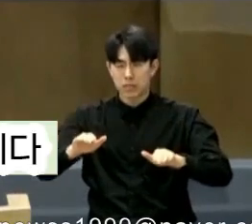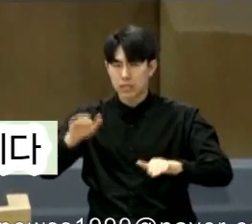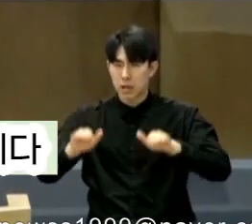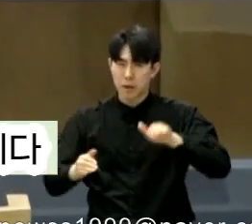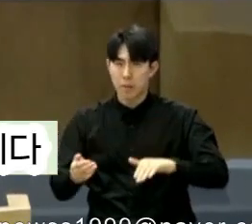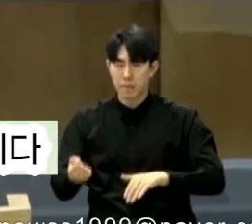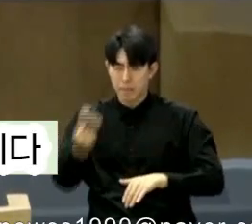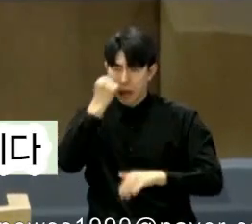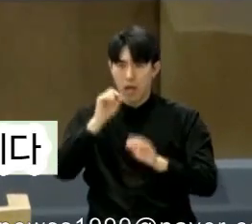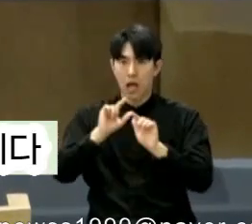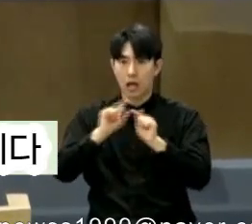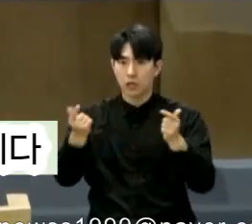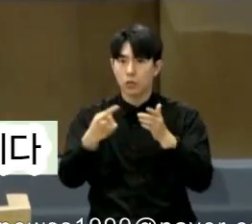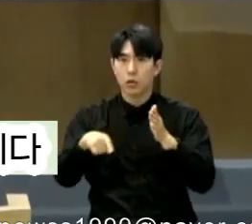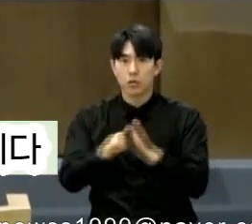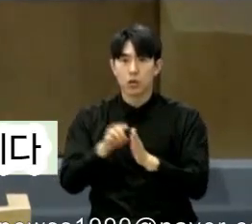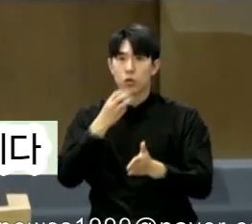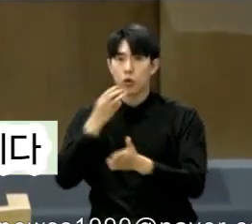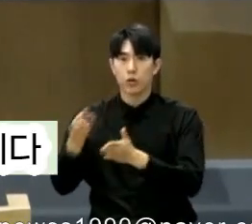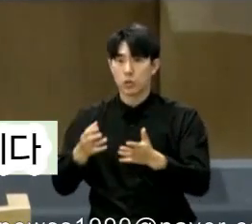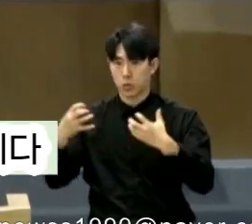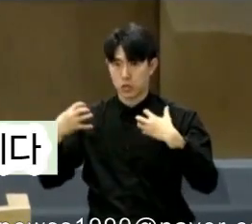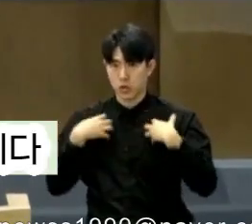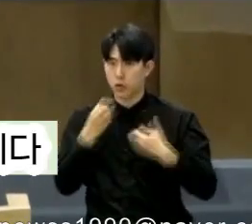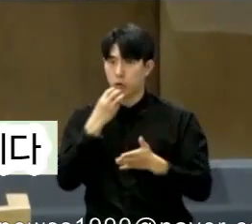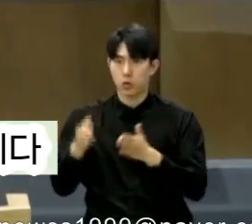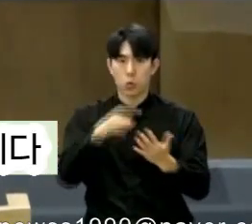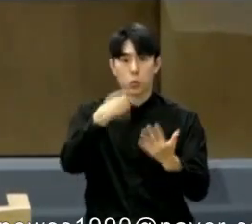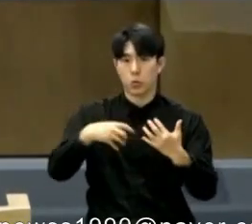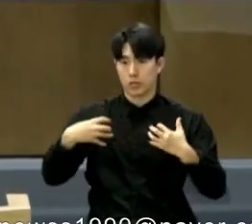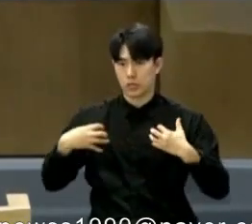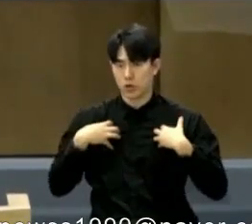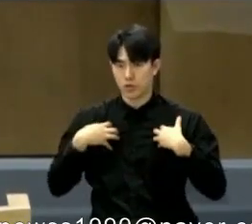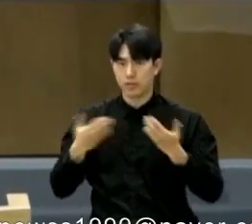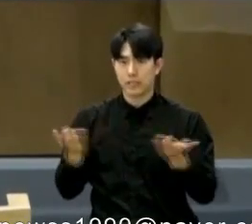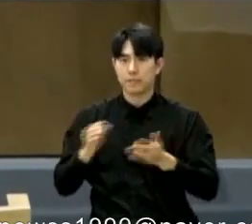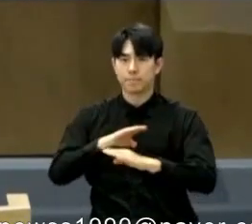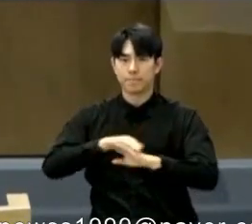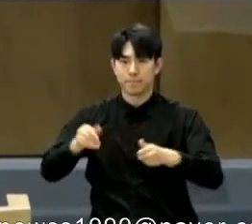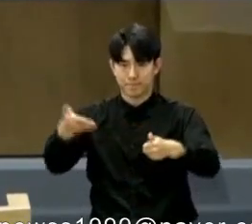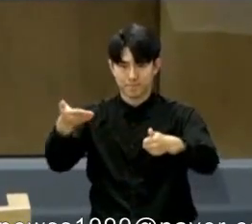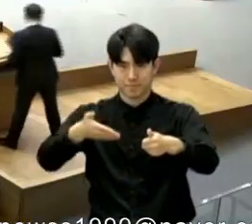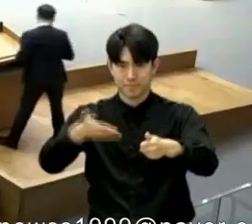경기도 교육청과 경기도에서 필요한 조치를 부탁드립니다. 경청해 주셔서 감사합니다.